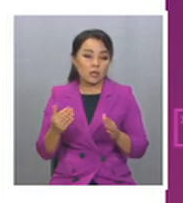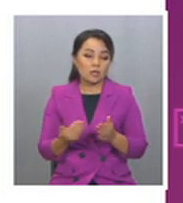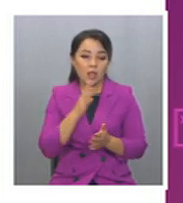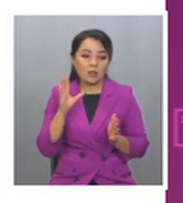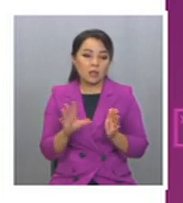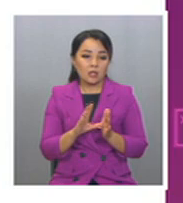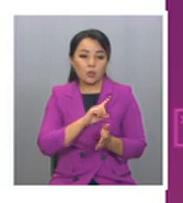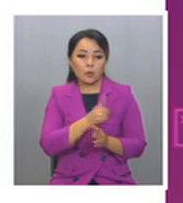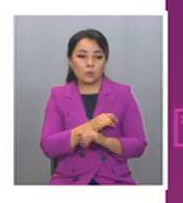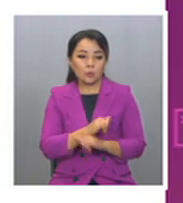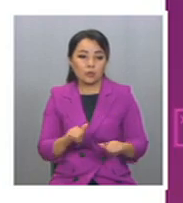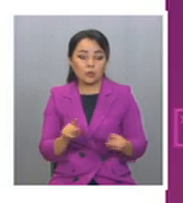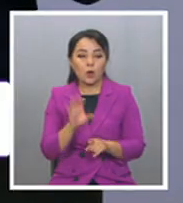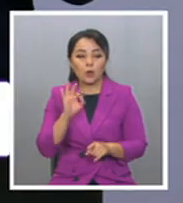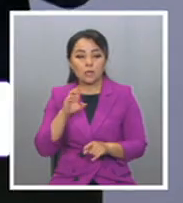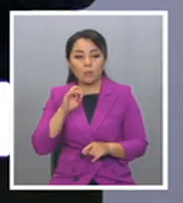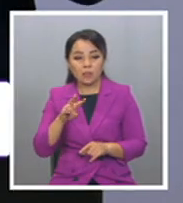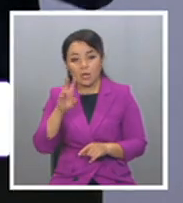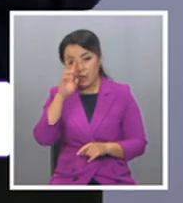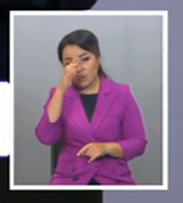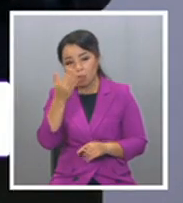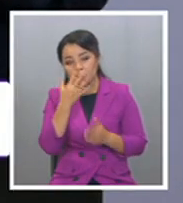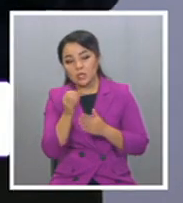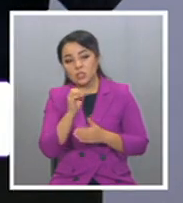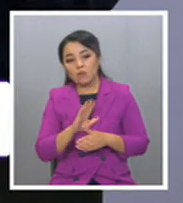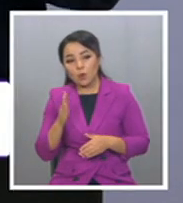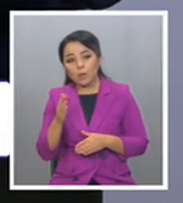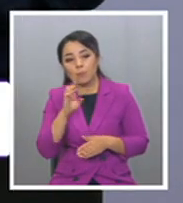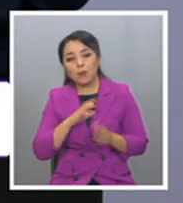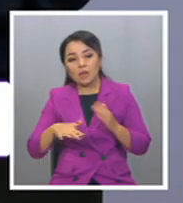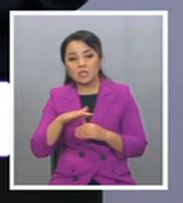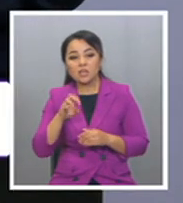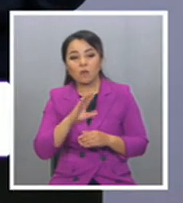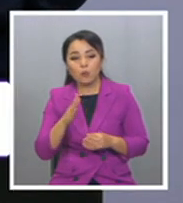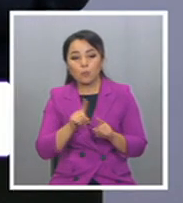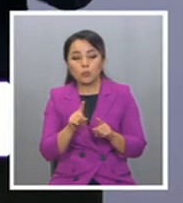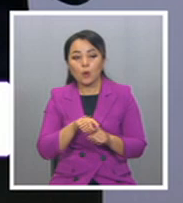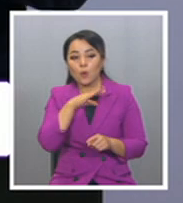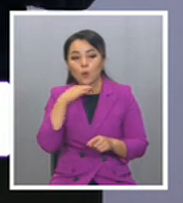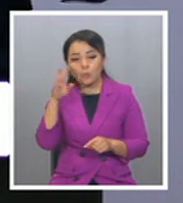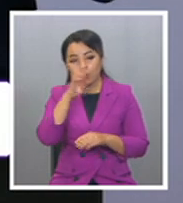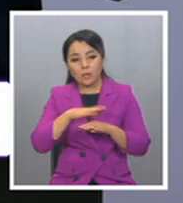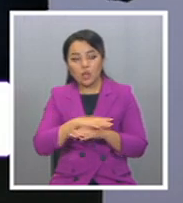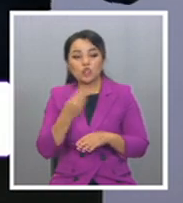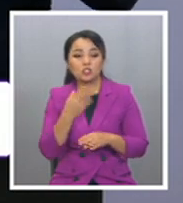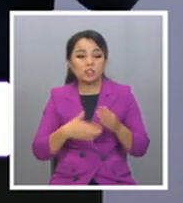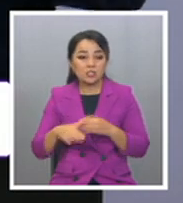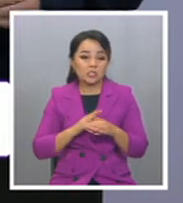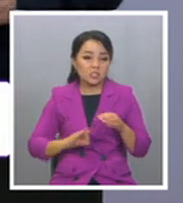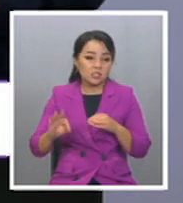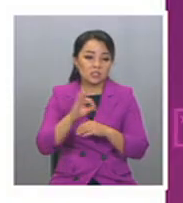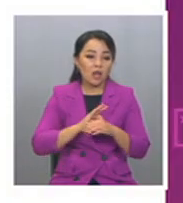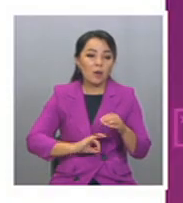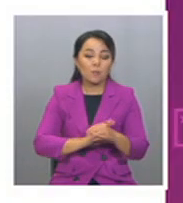күшейе түскен Осман империясы Европа, Батыс Европаның көптеген мемлекеттерін шығыс пен